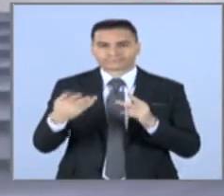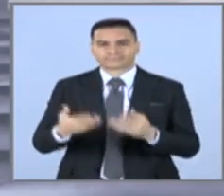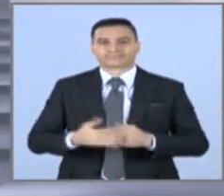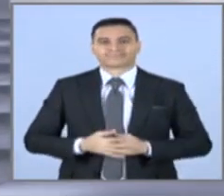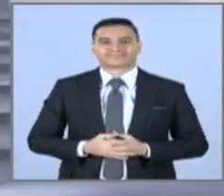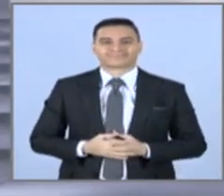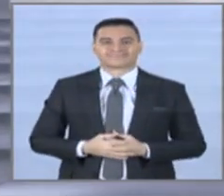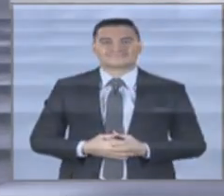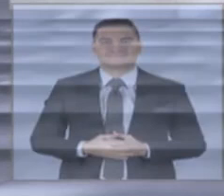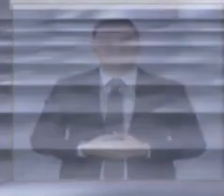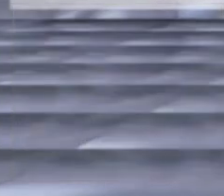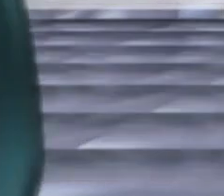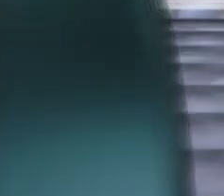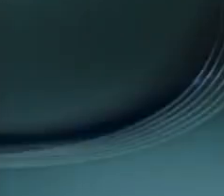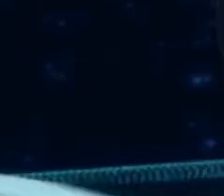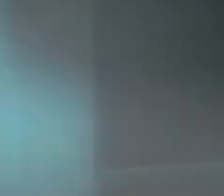المعيلة والشمول المالي.